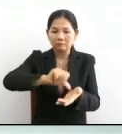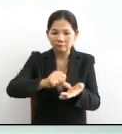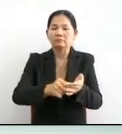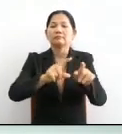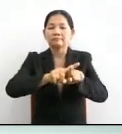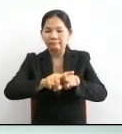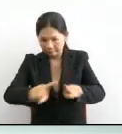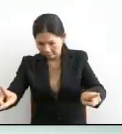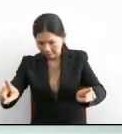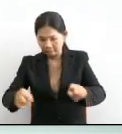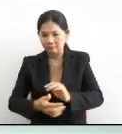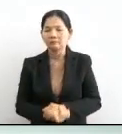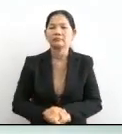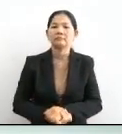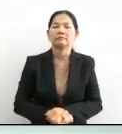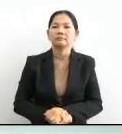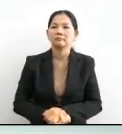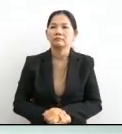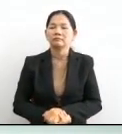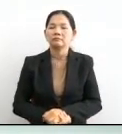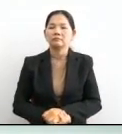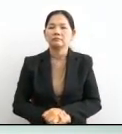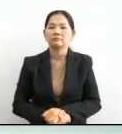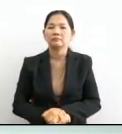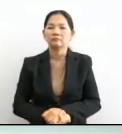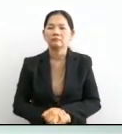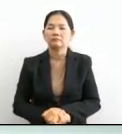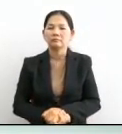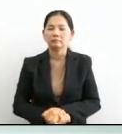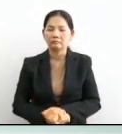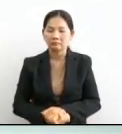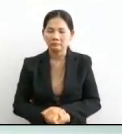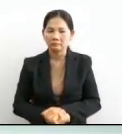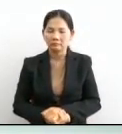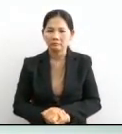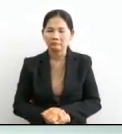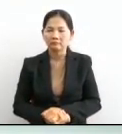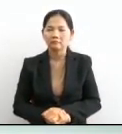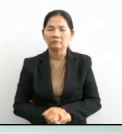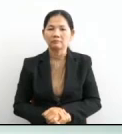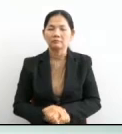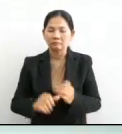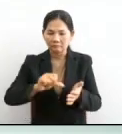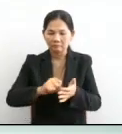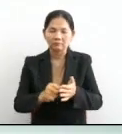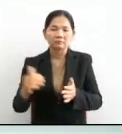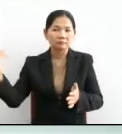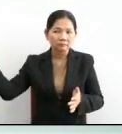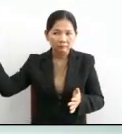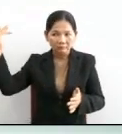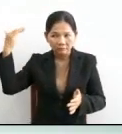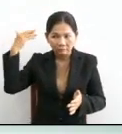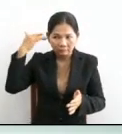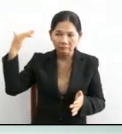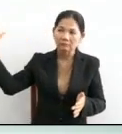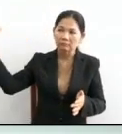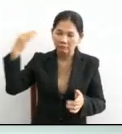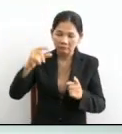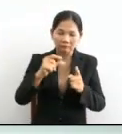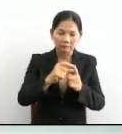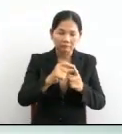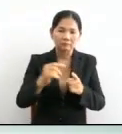chà đụng đại tới hai tha sợ tí sợ sạp chà là ổn á sợ tí sợ sạp miền này thá cứ chụp bịa tiền